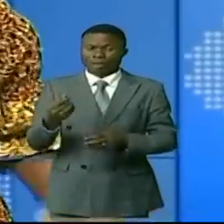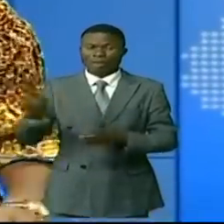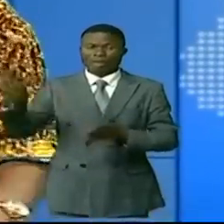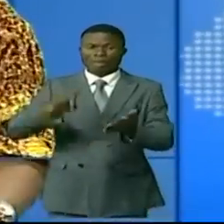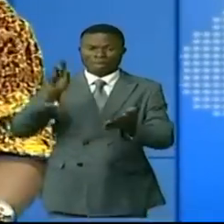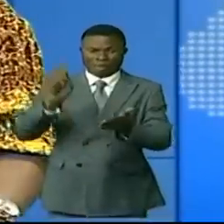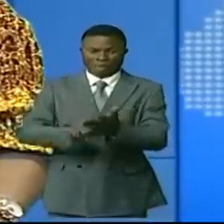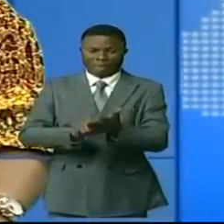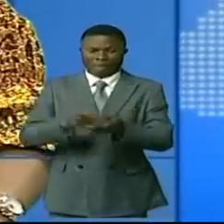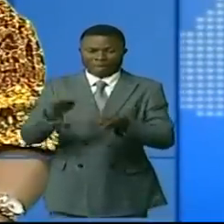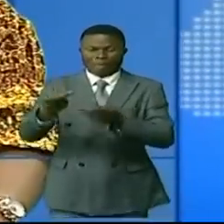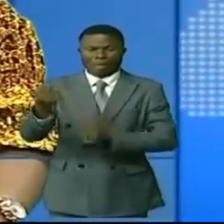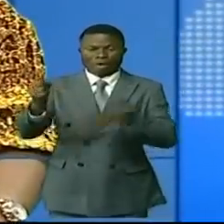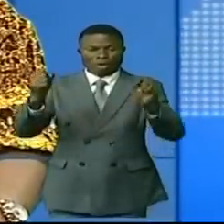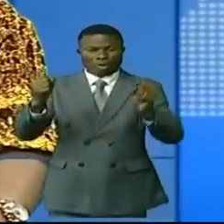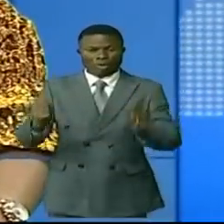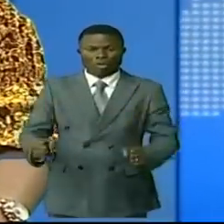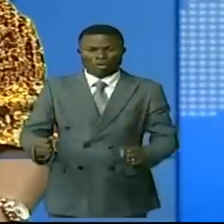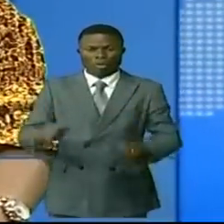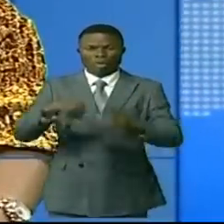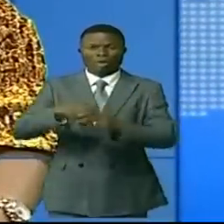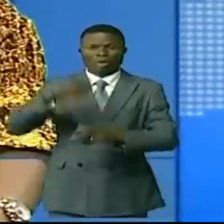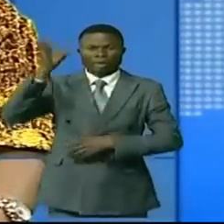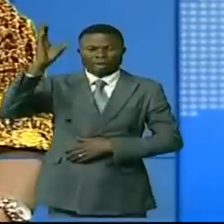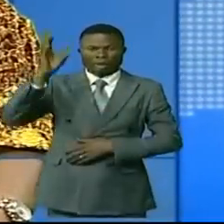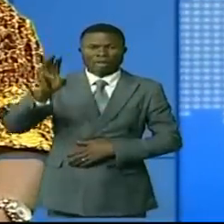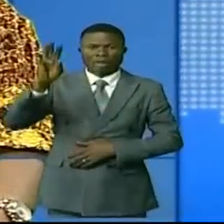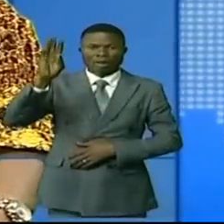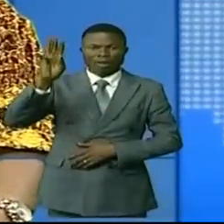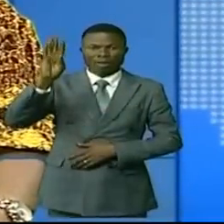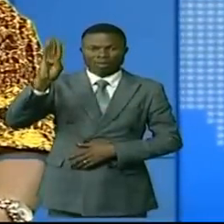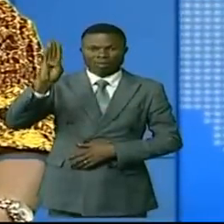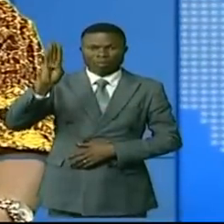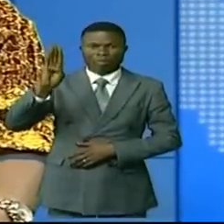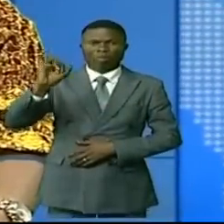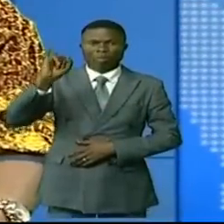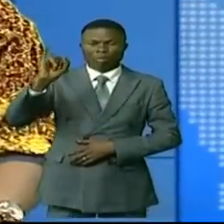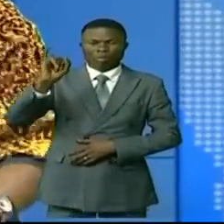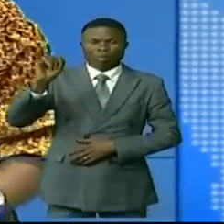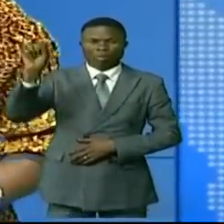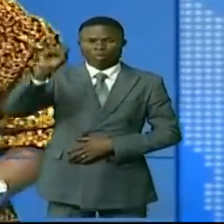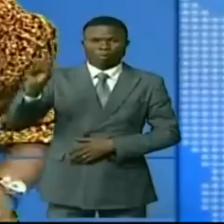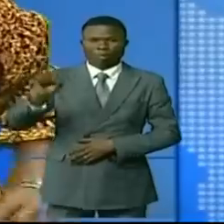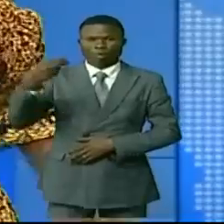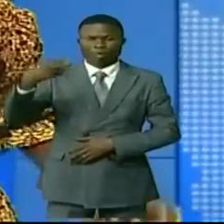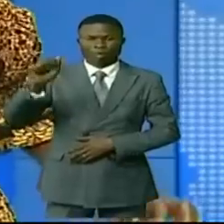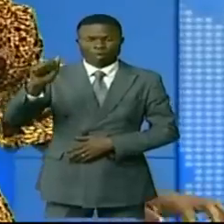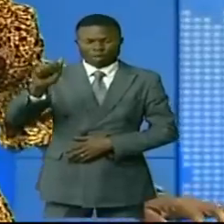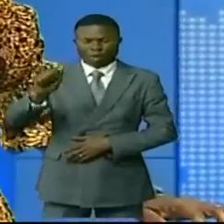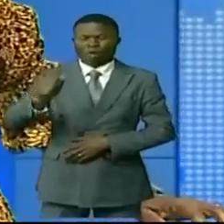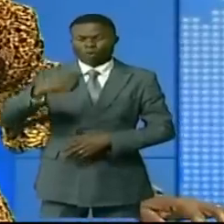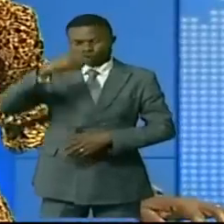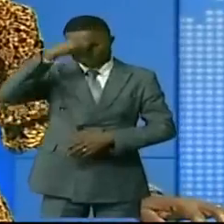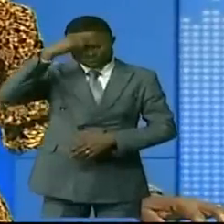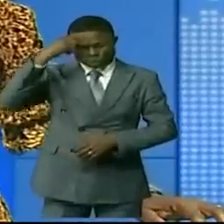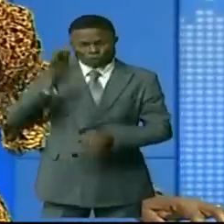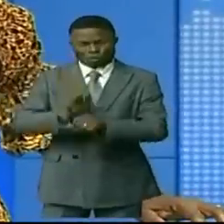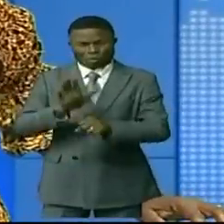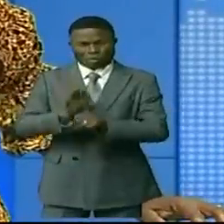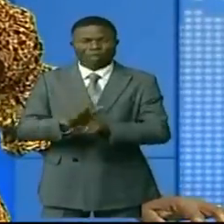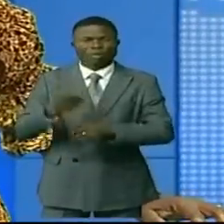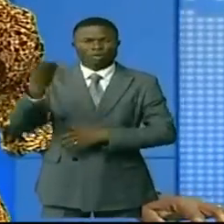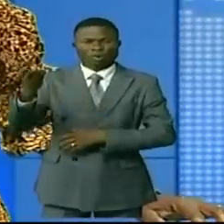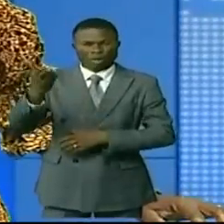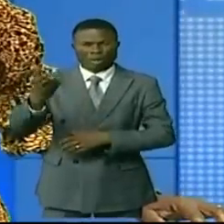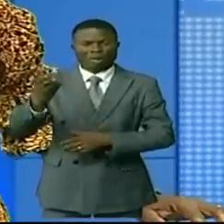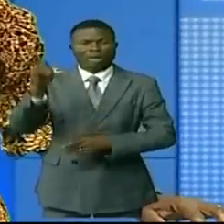de parking de véhicules dans la chefferie de Bouichia impacte sur la vie économique de la population de cette partie de la